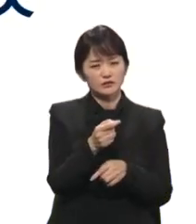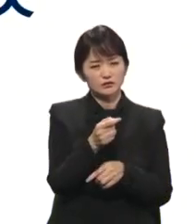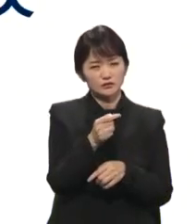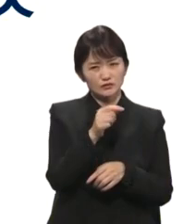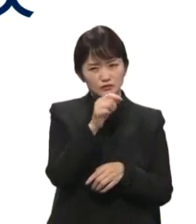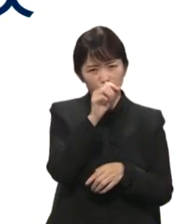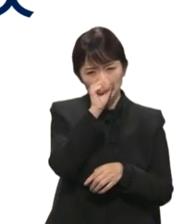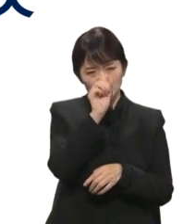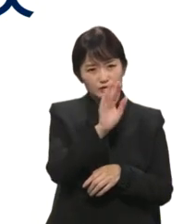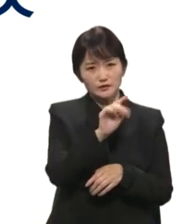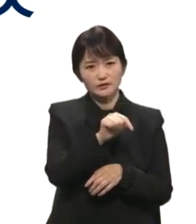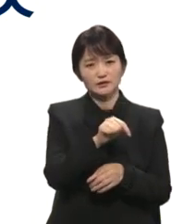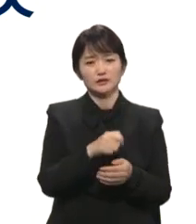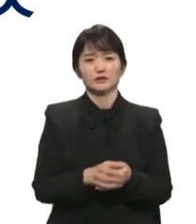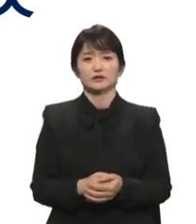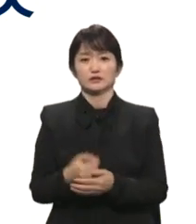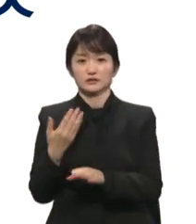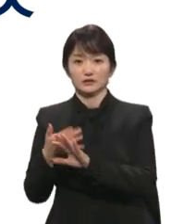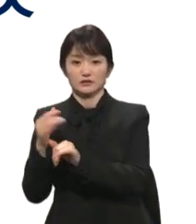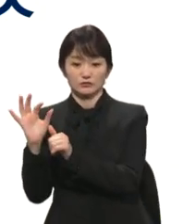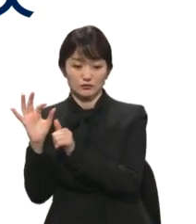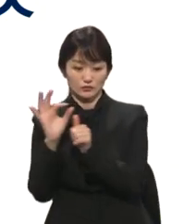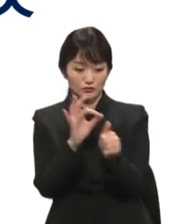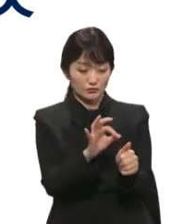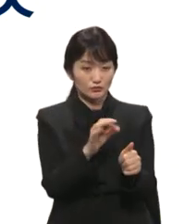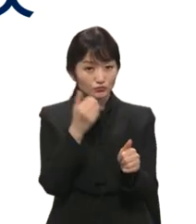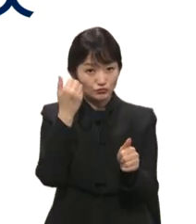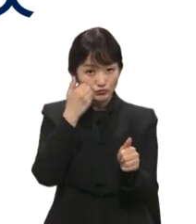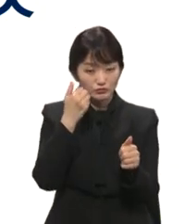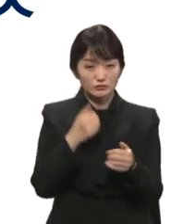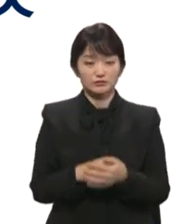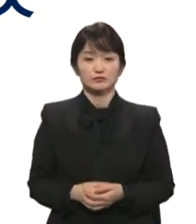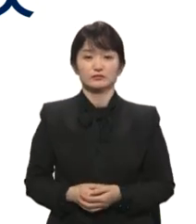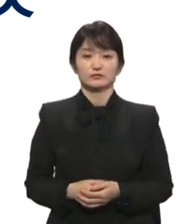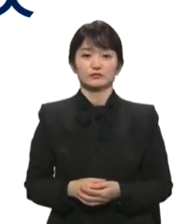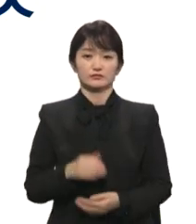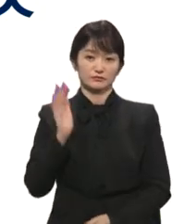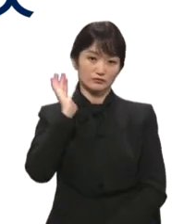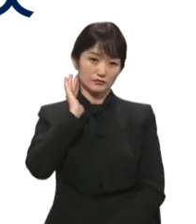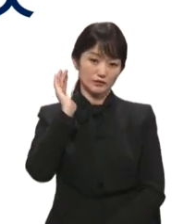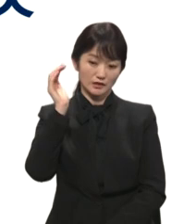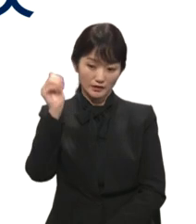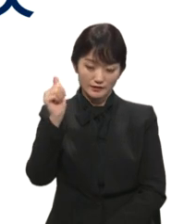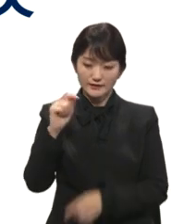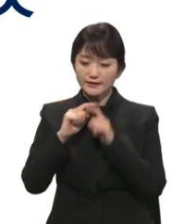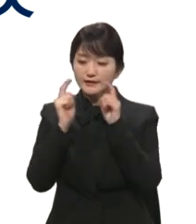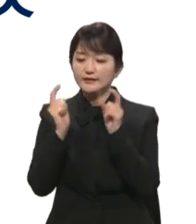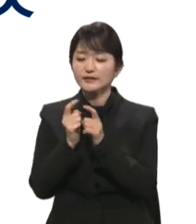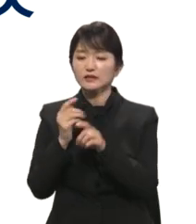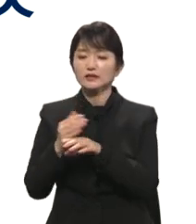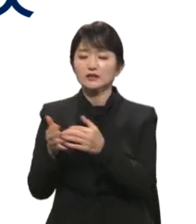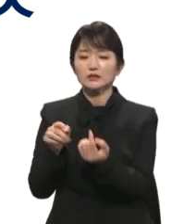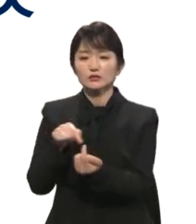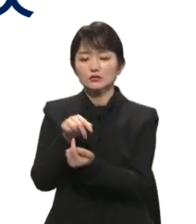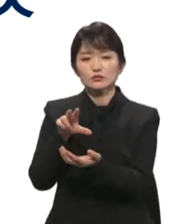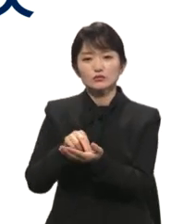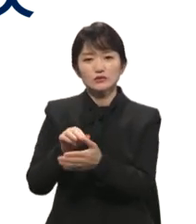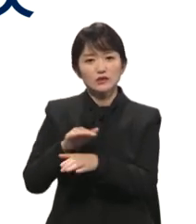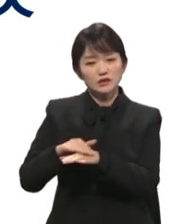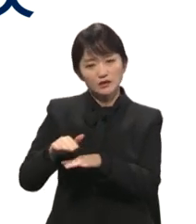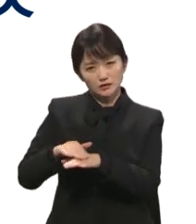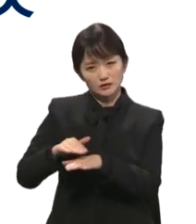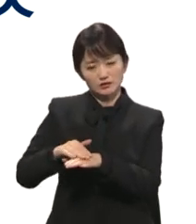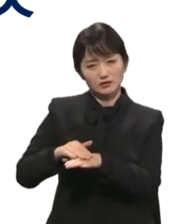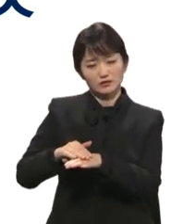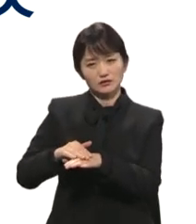교체한 자리에 그럼 누가 들어갈 것이냐 제가 아까 서도에 말씀드린 대통령의 사당화 아는이 문제를 해결하지 않으면은 지금 이분들 뭐 소위 물에